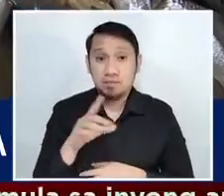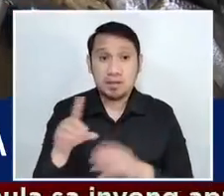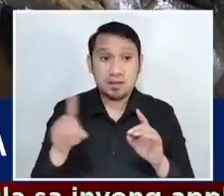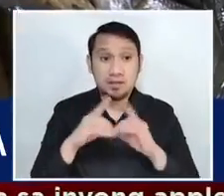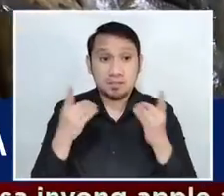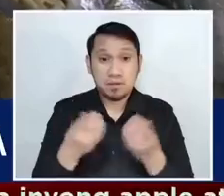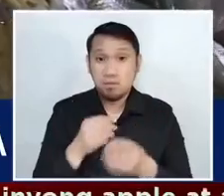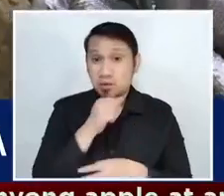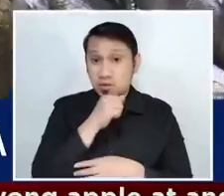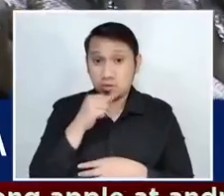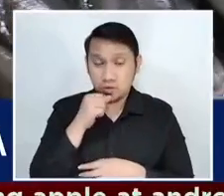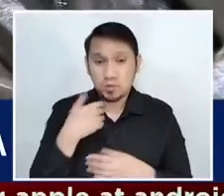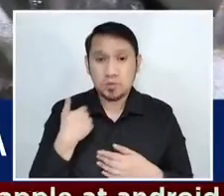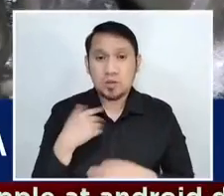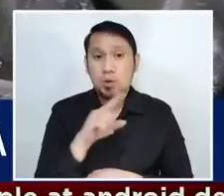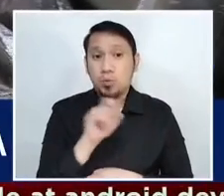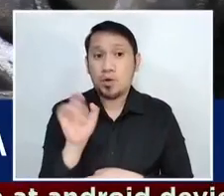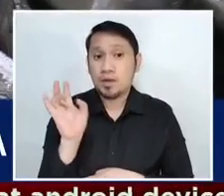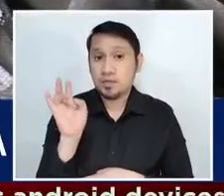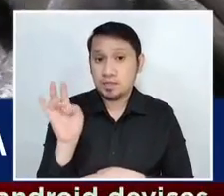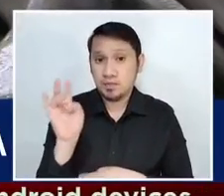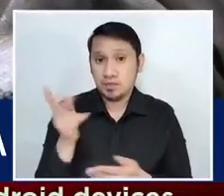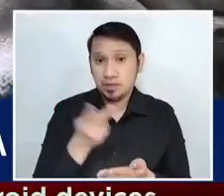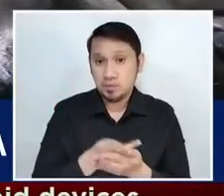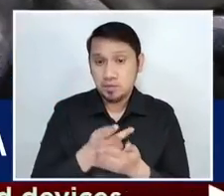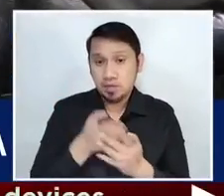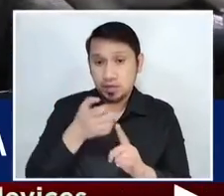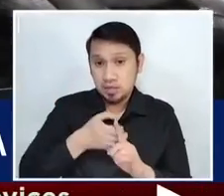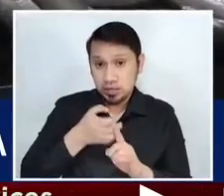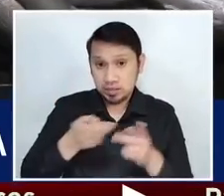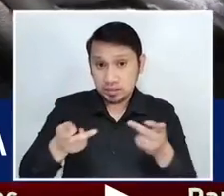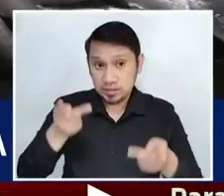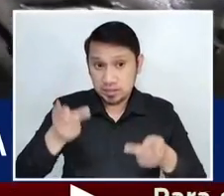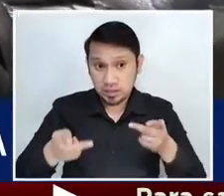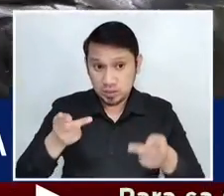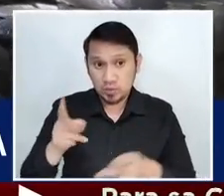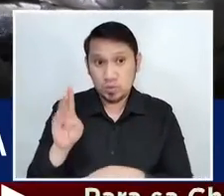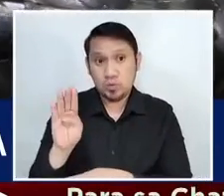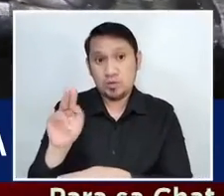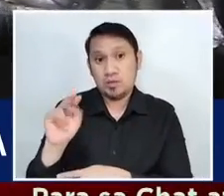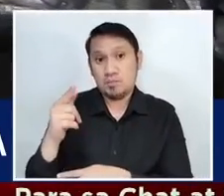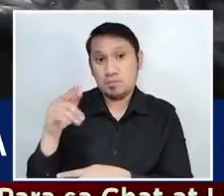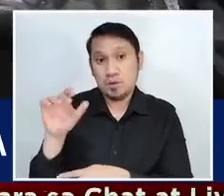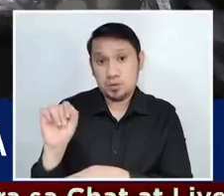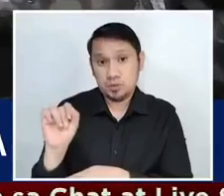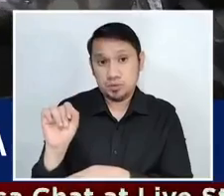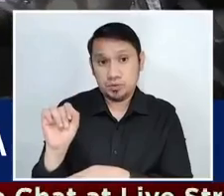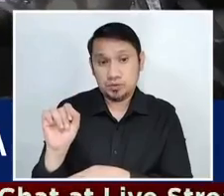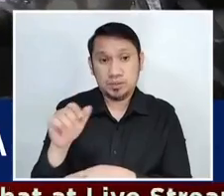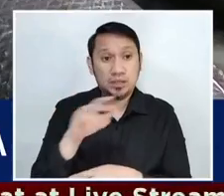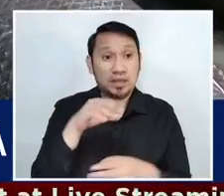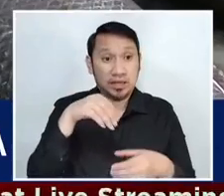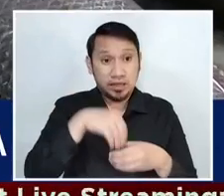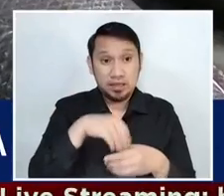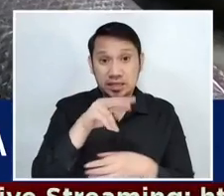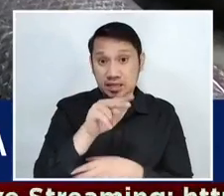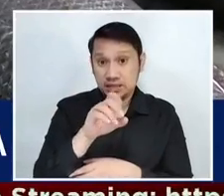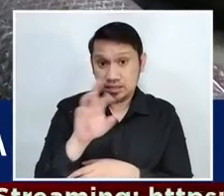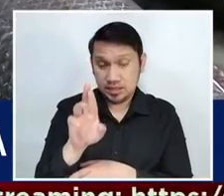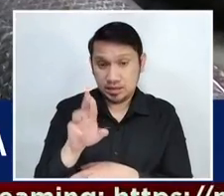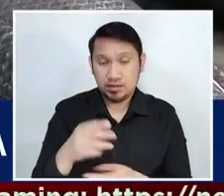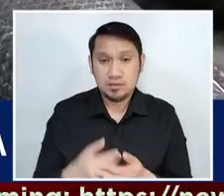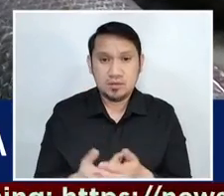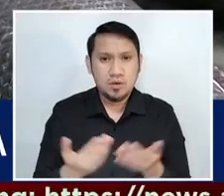Agriculture, nasa 170 pesos ang kada kilo ngayon ng bangus sa mga pamilihan sa Metro Manila. Mas mababa ng 5